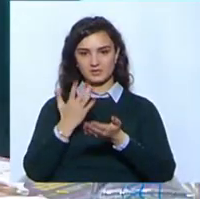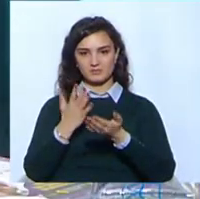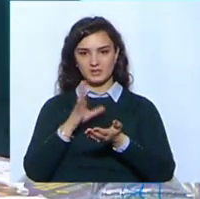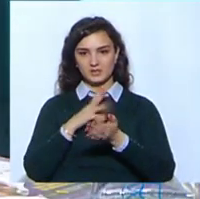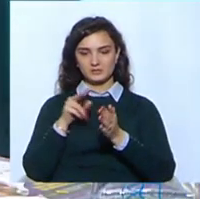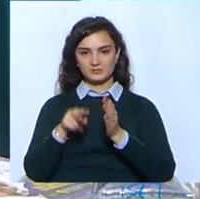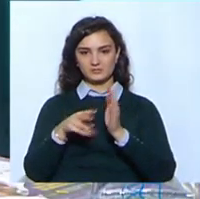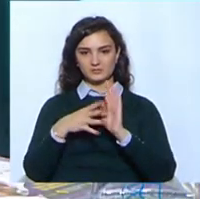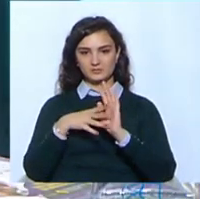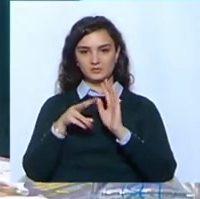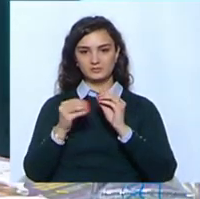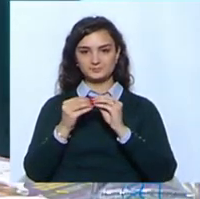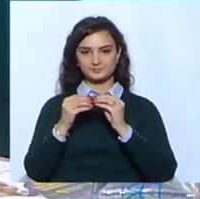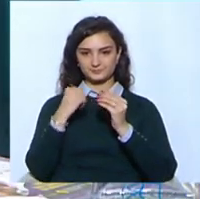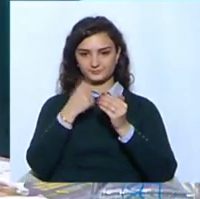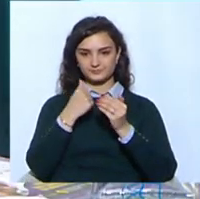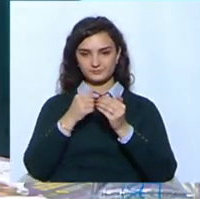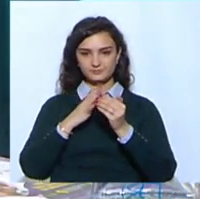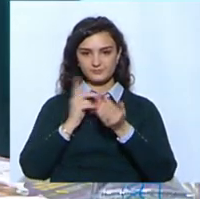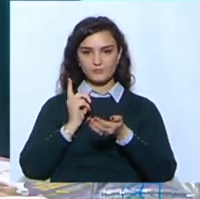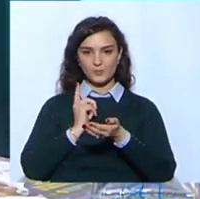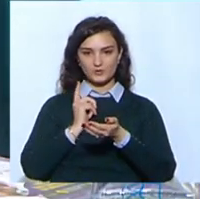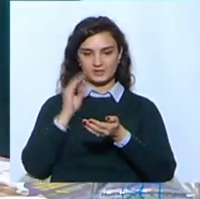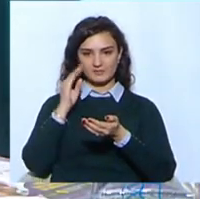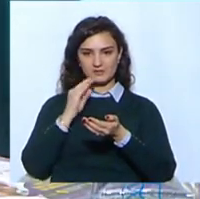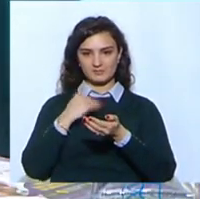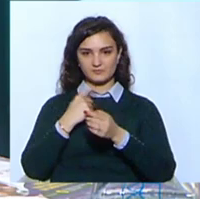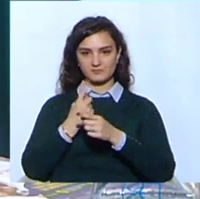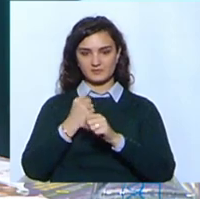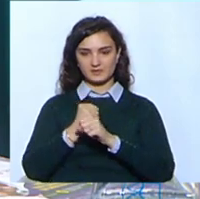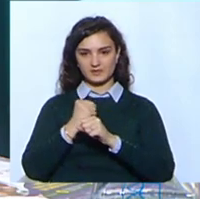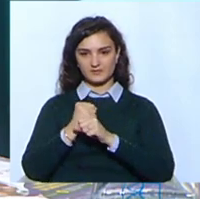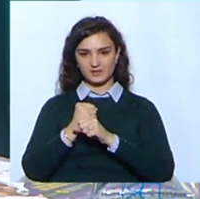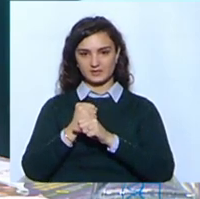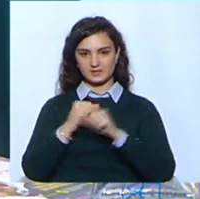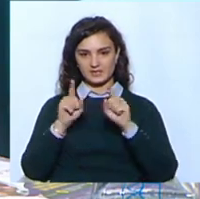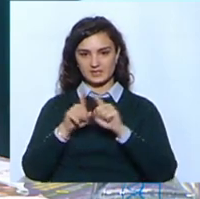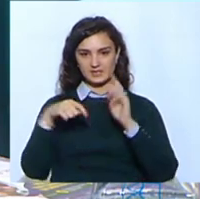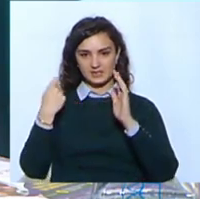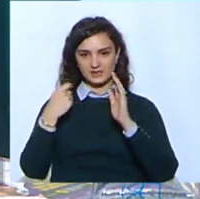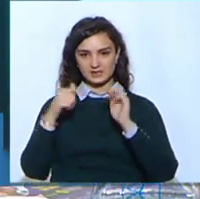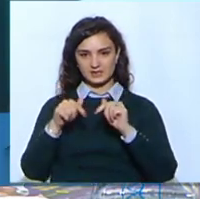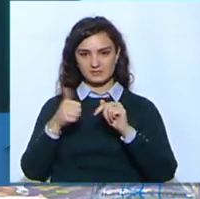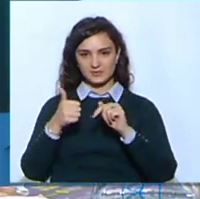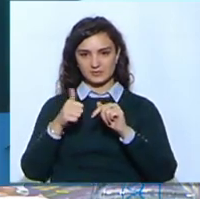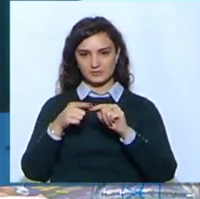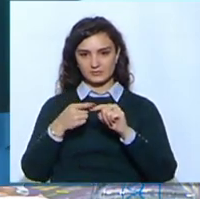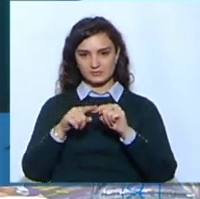იყო 2009-2010 წლებში მომბლოდინე მამაზე. პირველად ჩვენ გავაკეთეთ ასეთი გადაცემა,